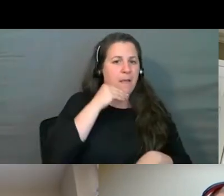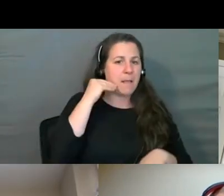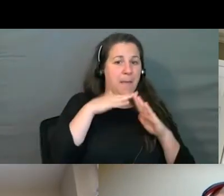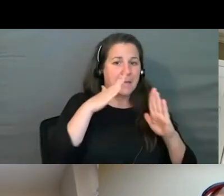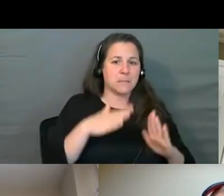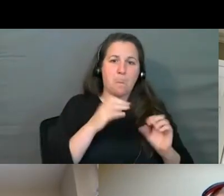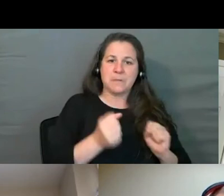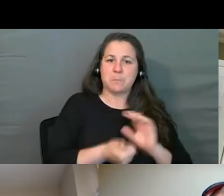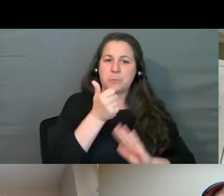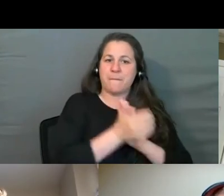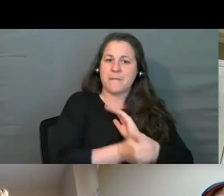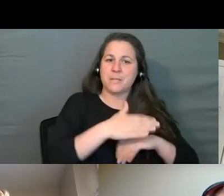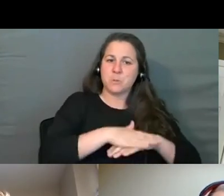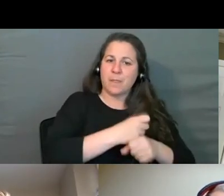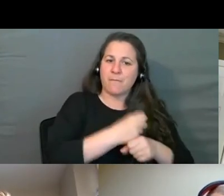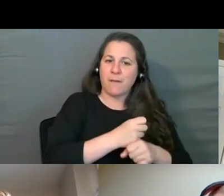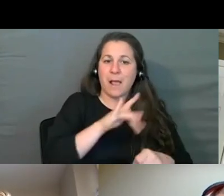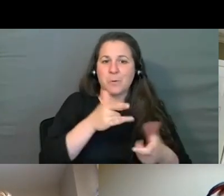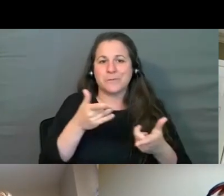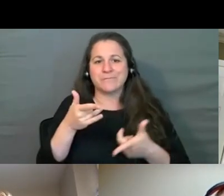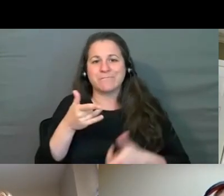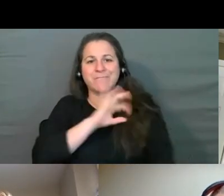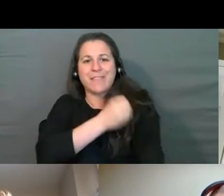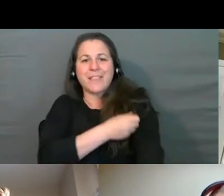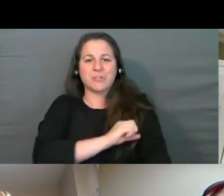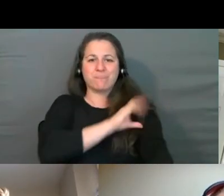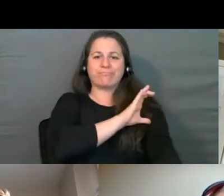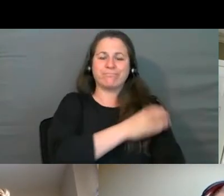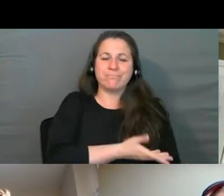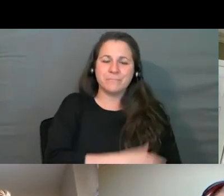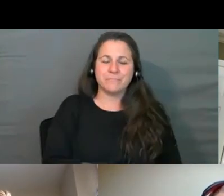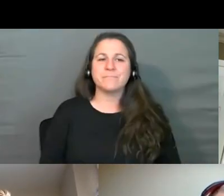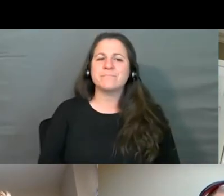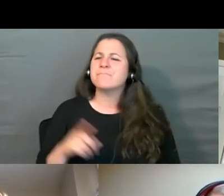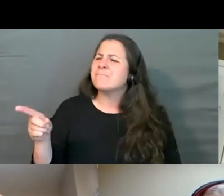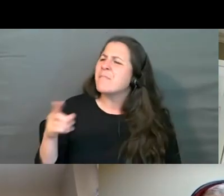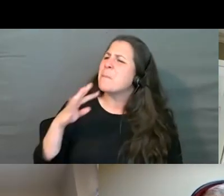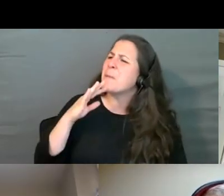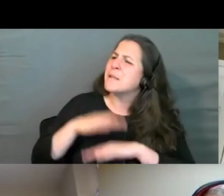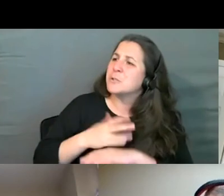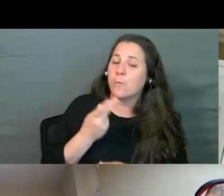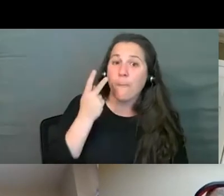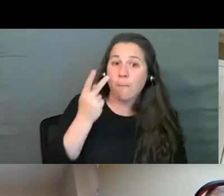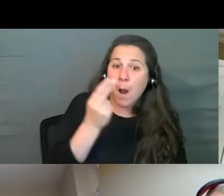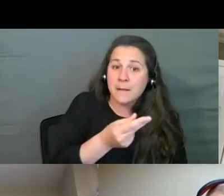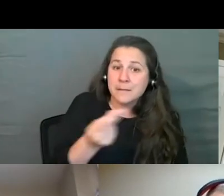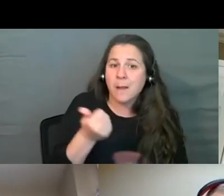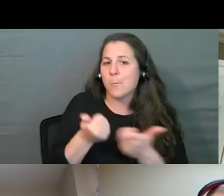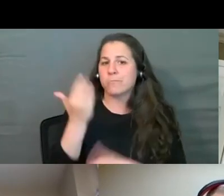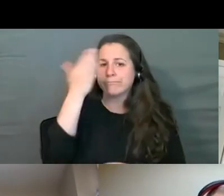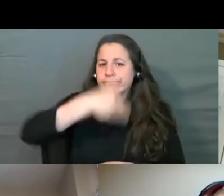travail. D'accord. On parlait de l'invisibilité, visibilité, et puis du cas particulier des nouveaux